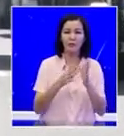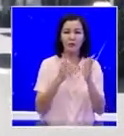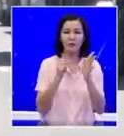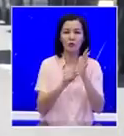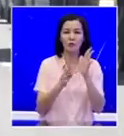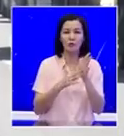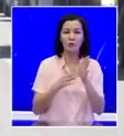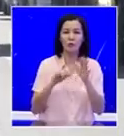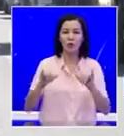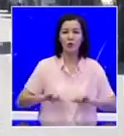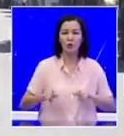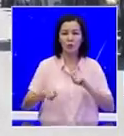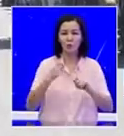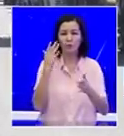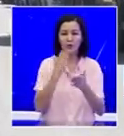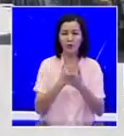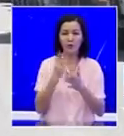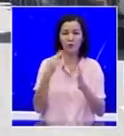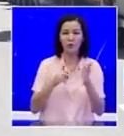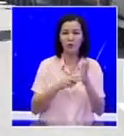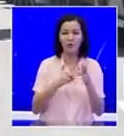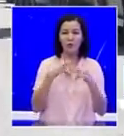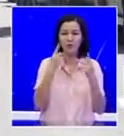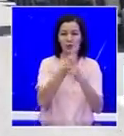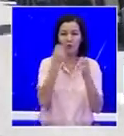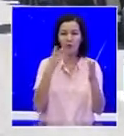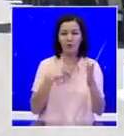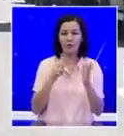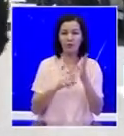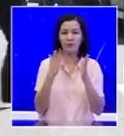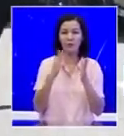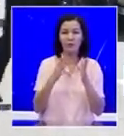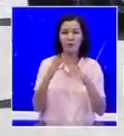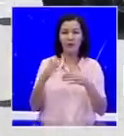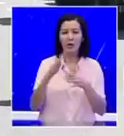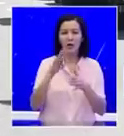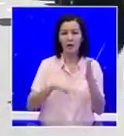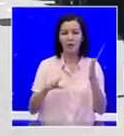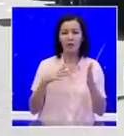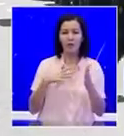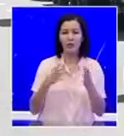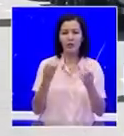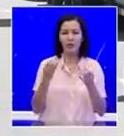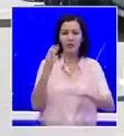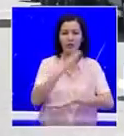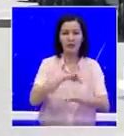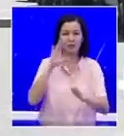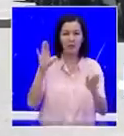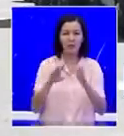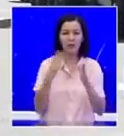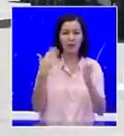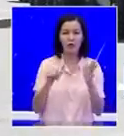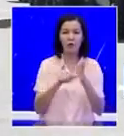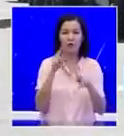1969 құқық бұзушылық тіркелген. 37 адам ескерту алса, 75-і айыппұл арқалады. Тағы тәртіпке көнбеген 56 адам